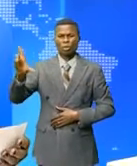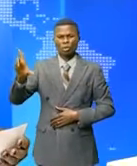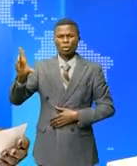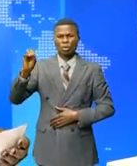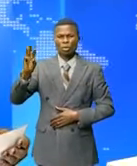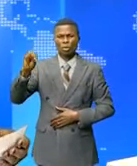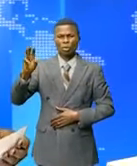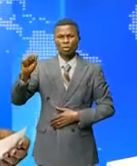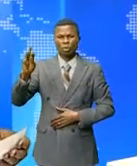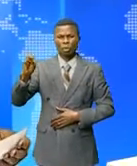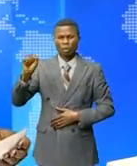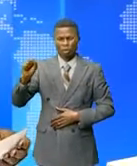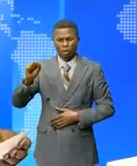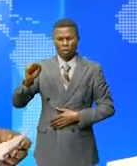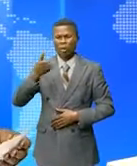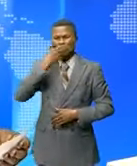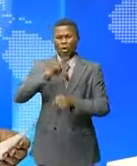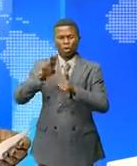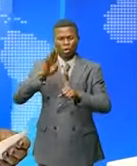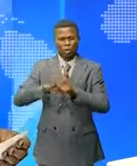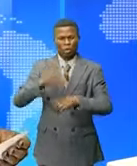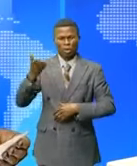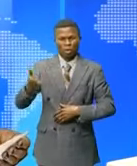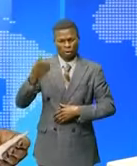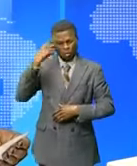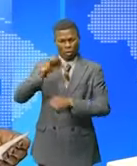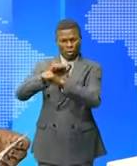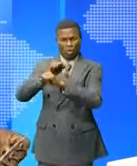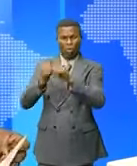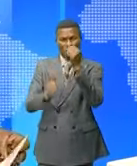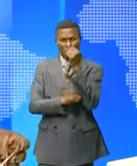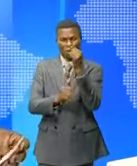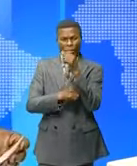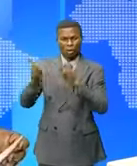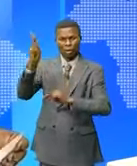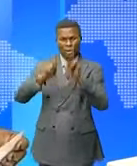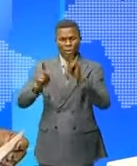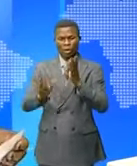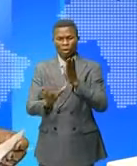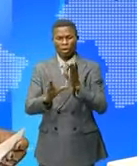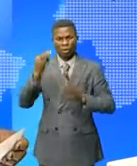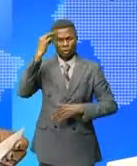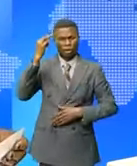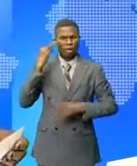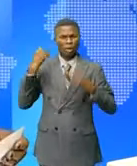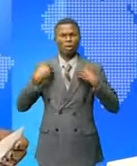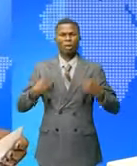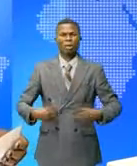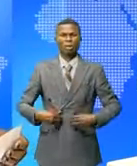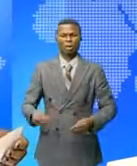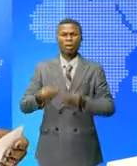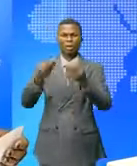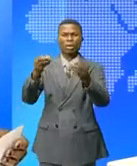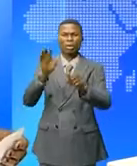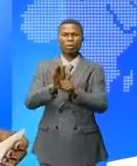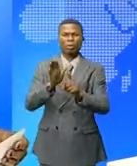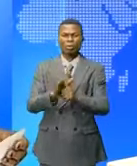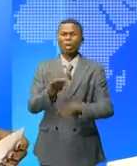également touchée par le coronavirus. Pour protéger la population, le vice-ministre de la Santé a remis un lot